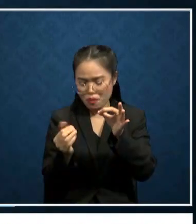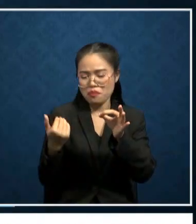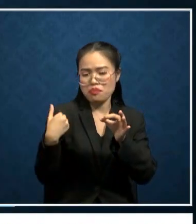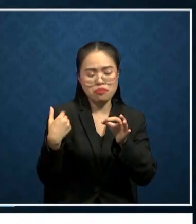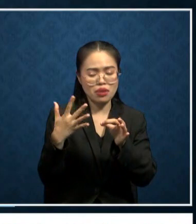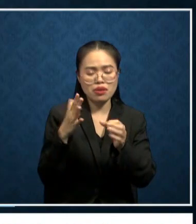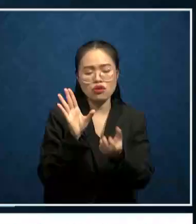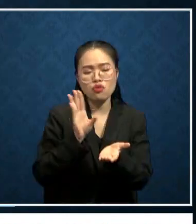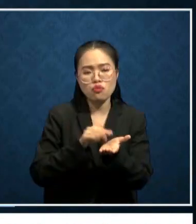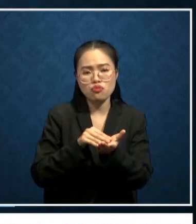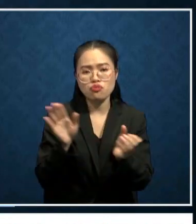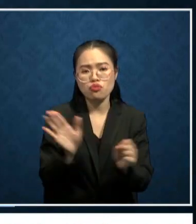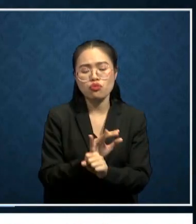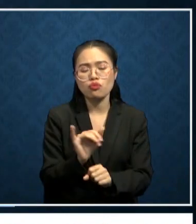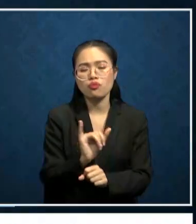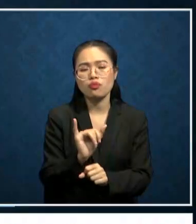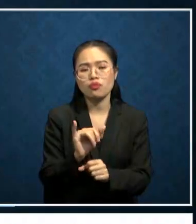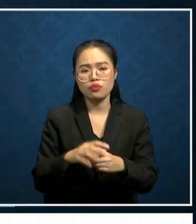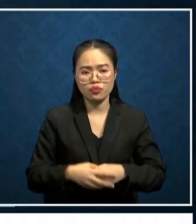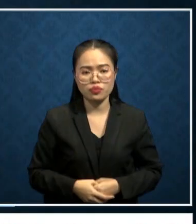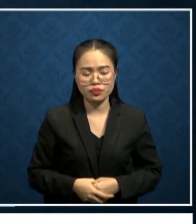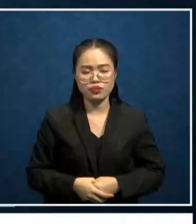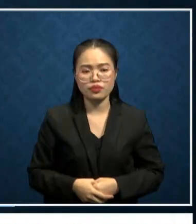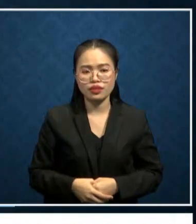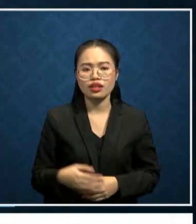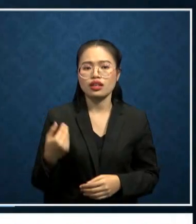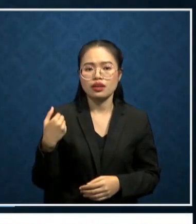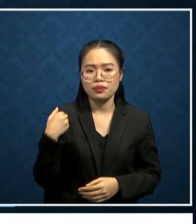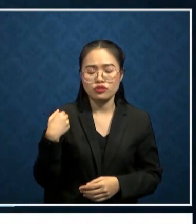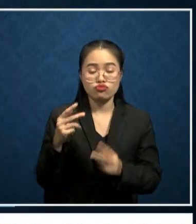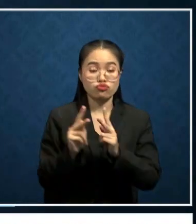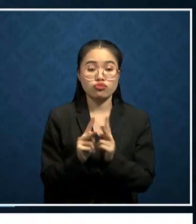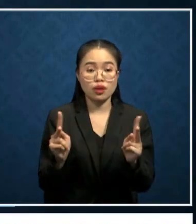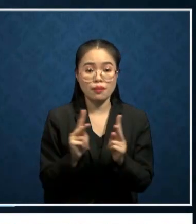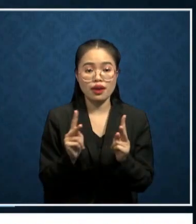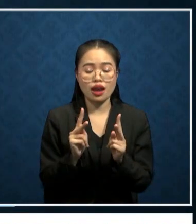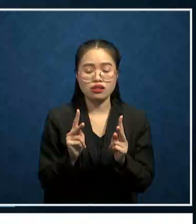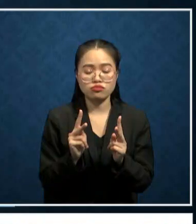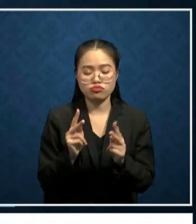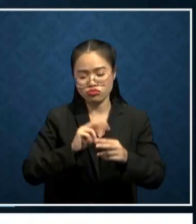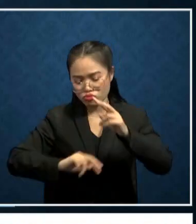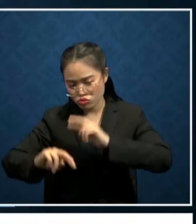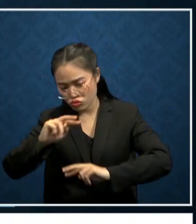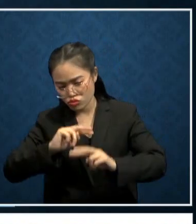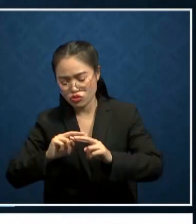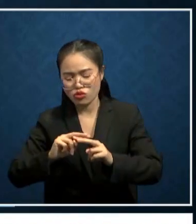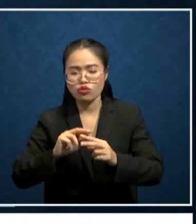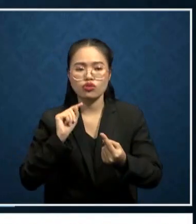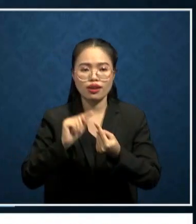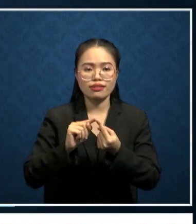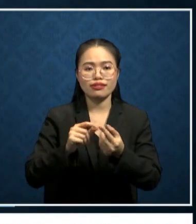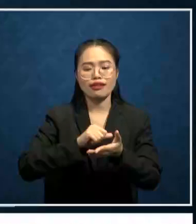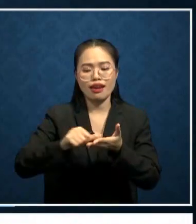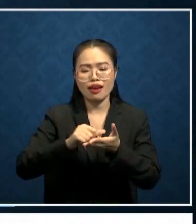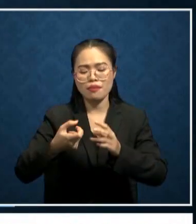ธรรมและโปร่งใสจากการสัมมนาของคณะกรรมาธิการพลังงานนะครับในเรื่องของแนวทางการขับเคลื่อนระบบโครง